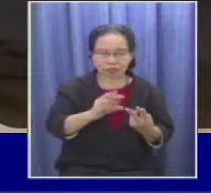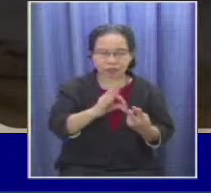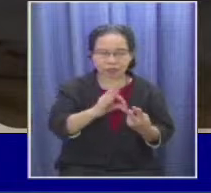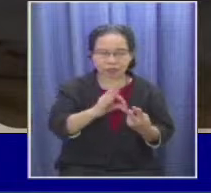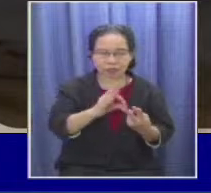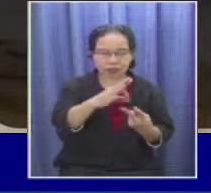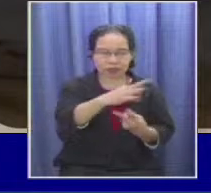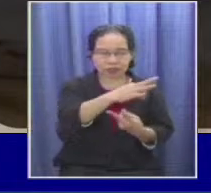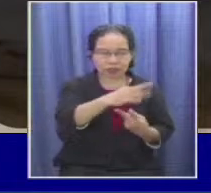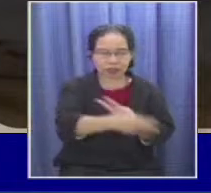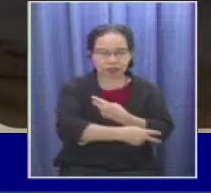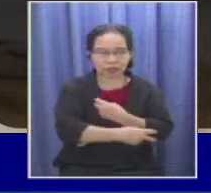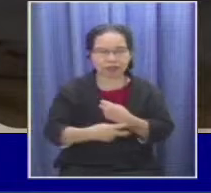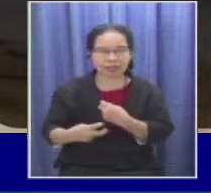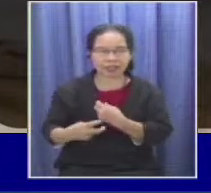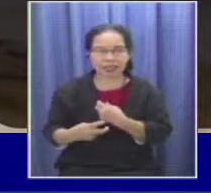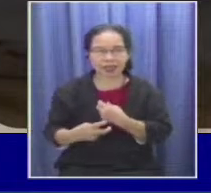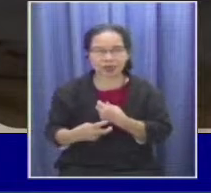ne